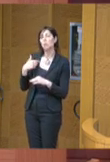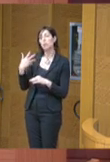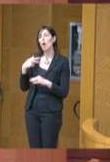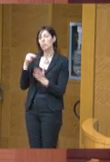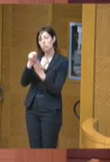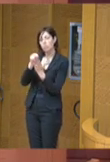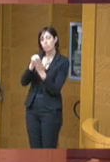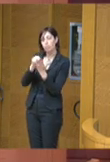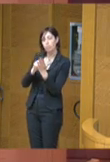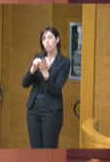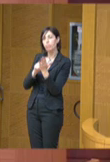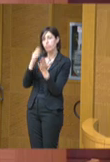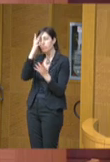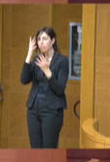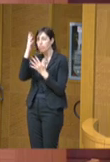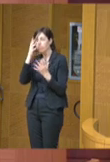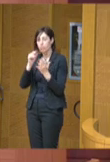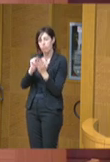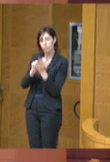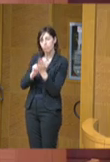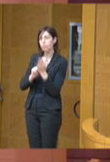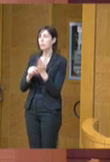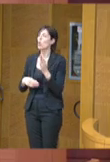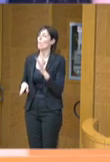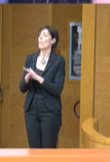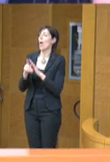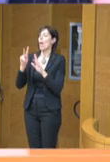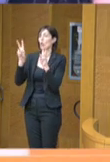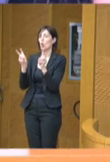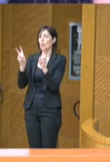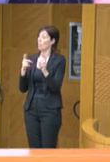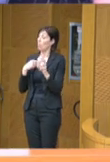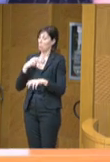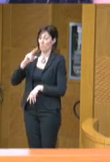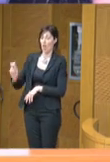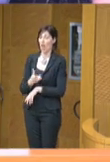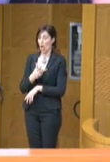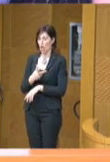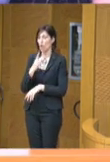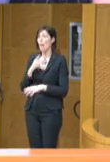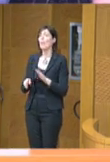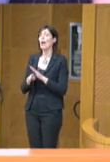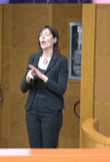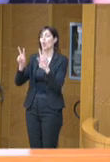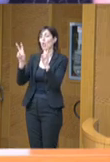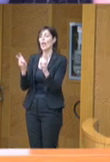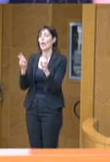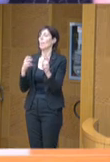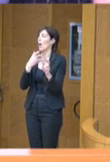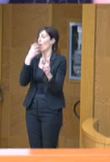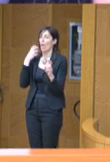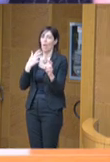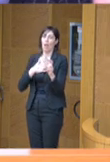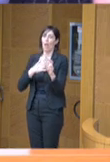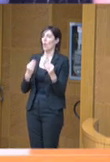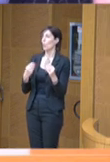diverse osservazioni. Parto da un tema, sarò molto rapido. Ma parto da un tema che mi sta molto a cuore, che è